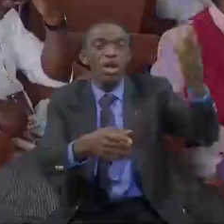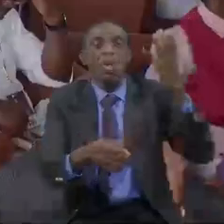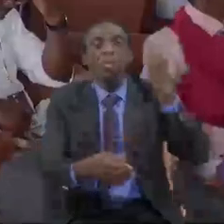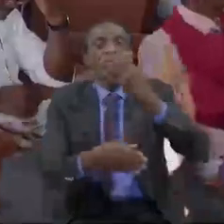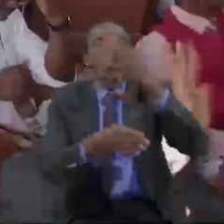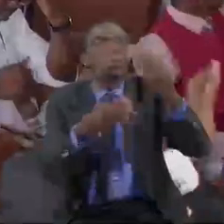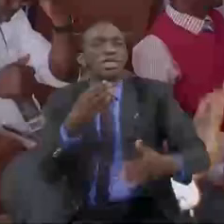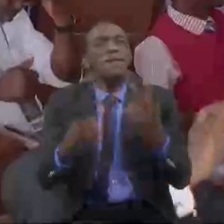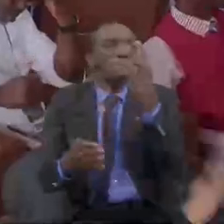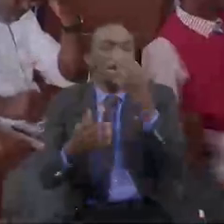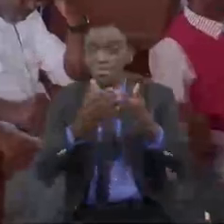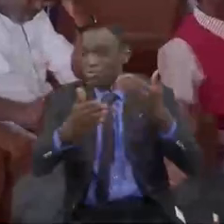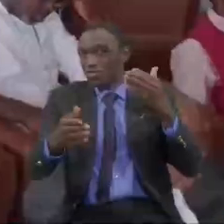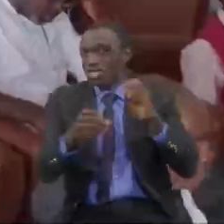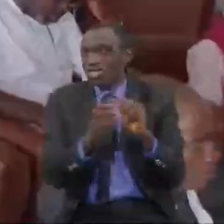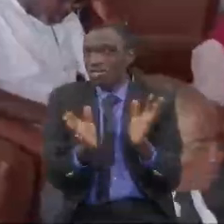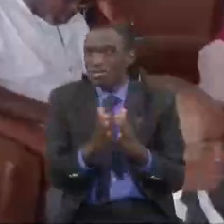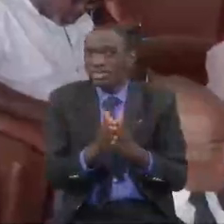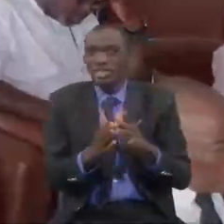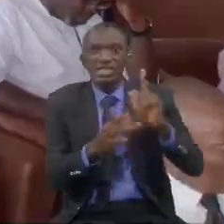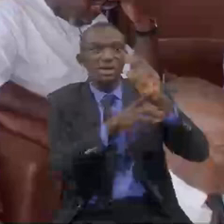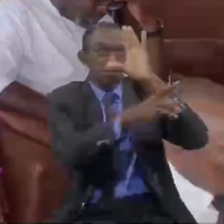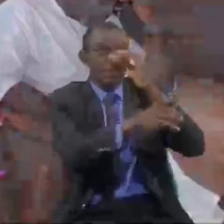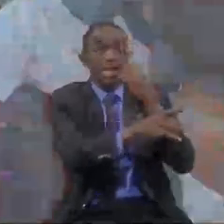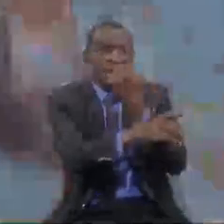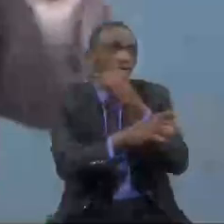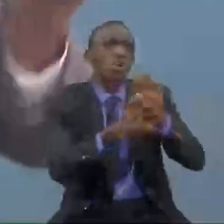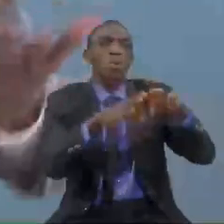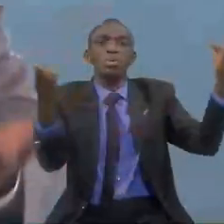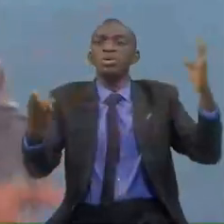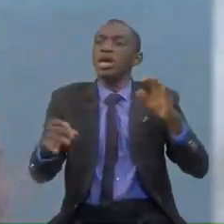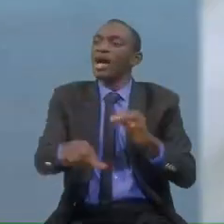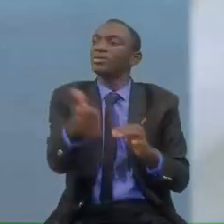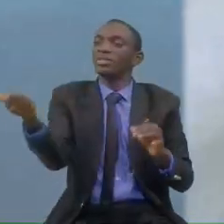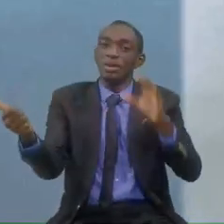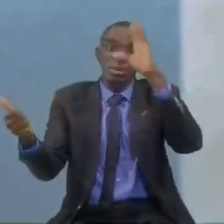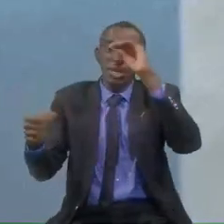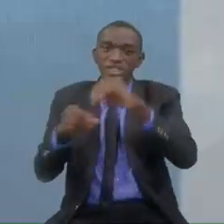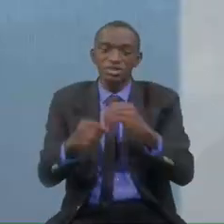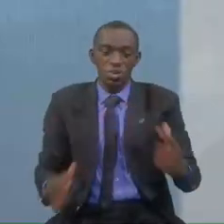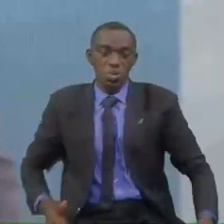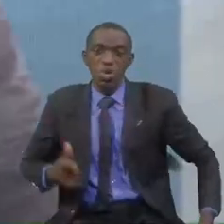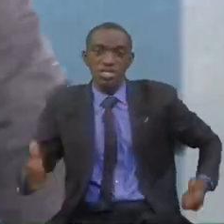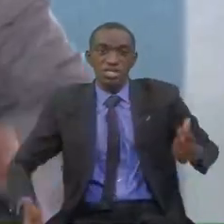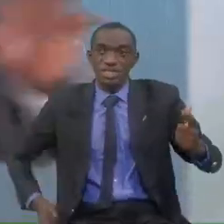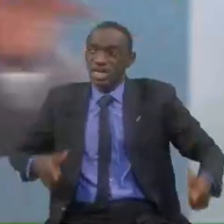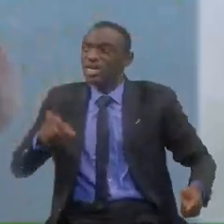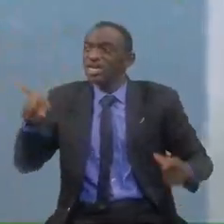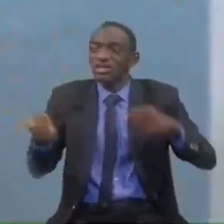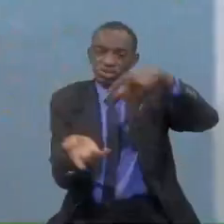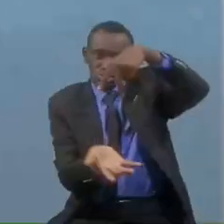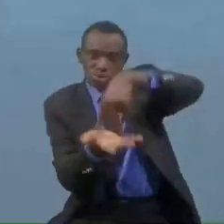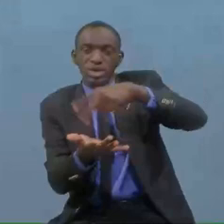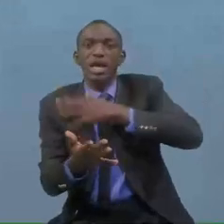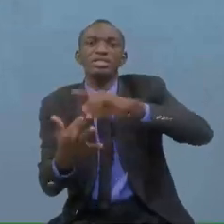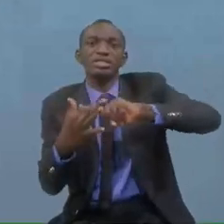yeux étaient ouverts. Et l'autre côté là-bas, il y avait quelqu'un qui est dans le fauteuil roulant. Il s'est levé, commence à marcher.